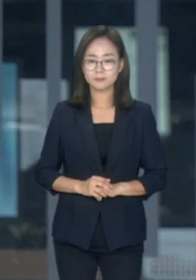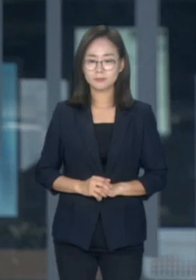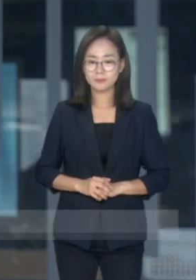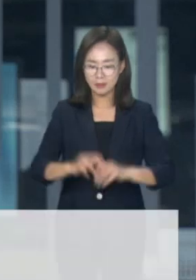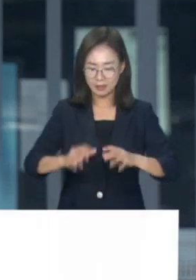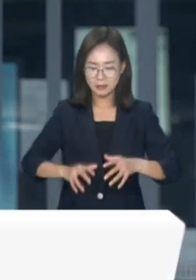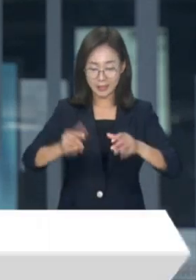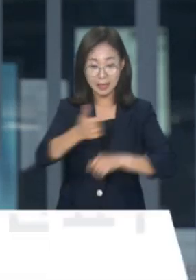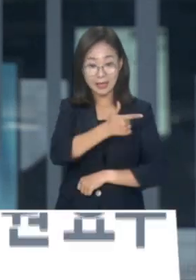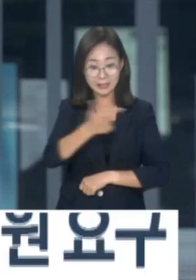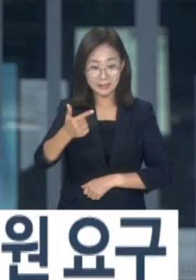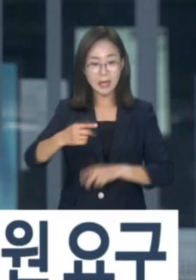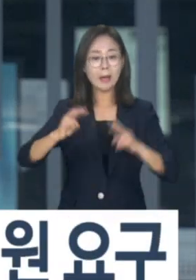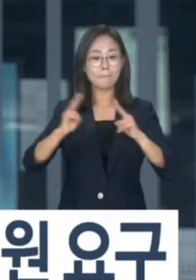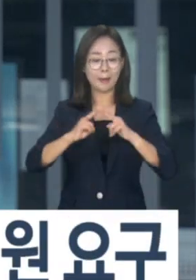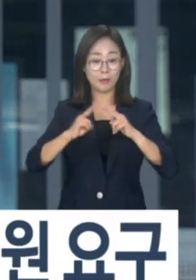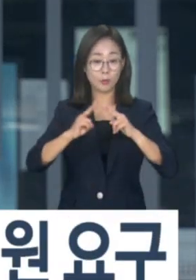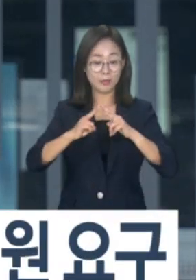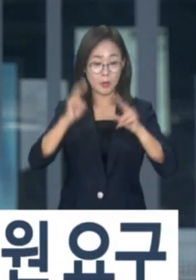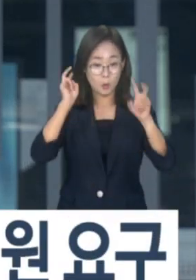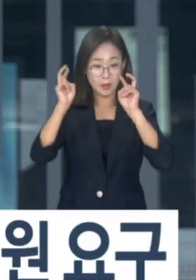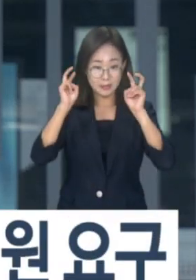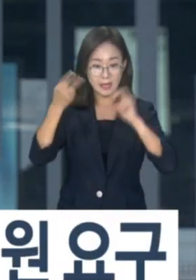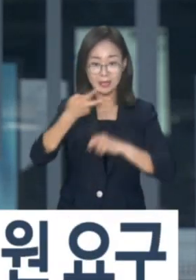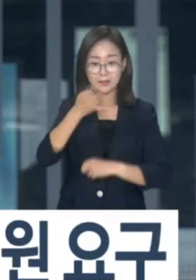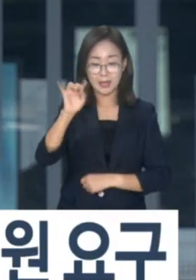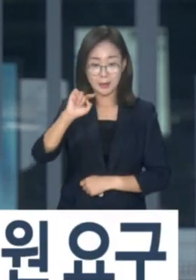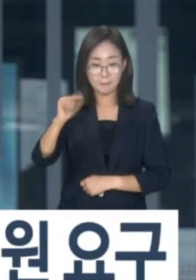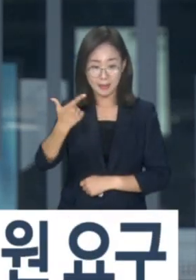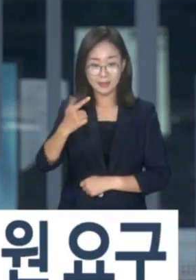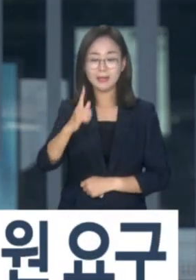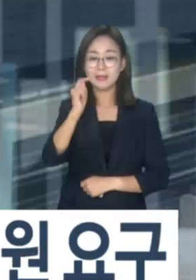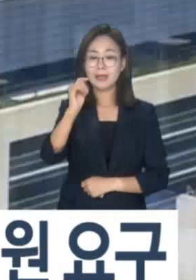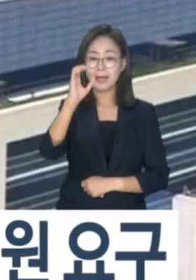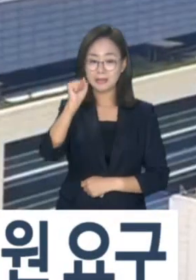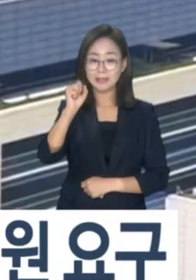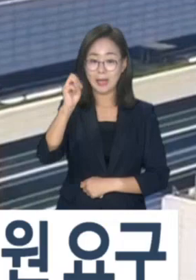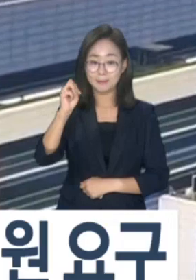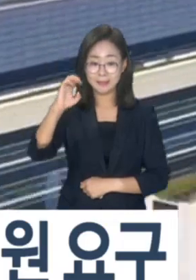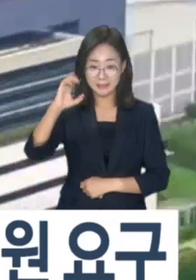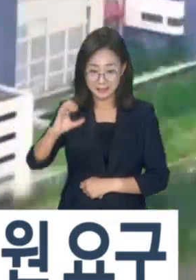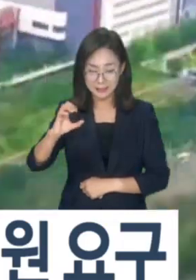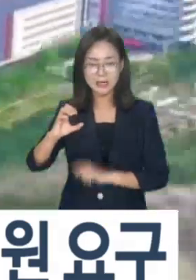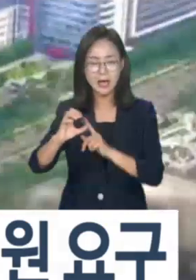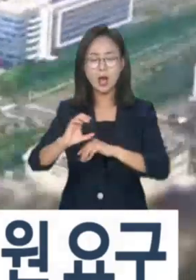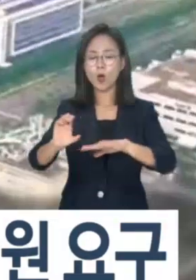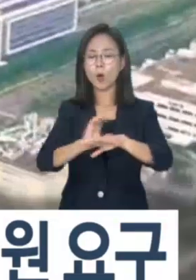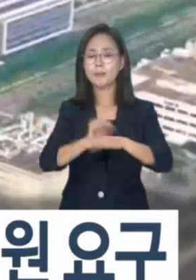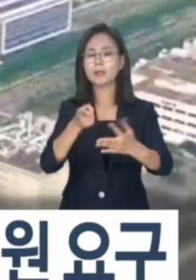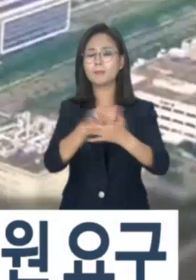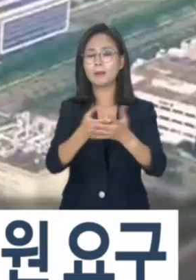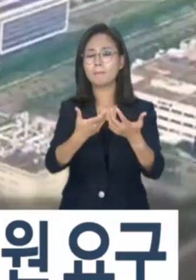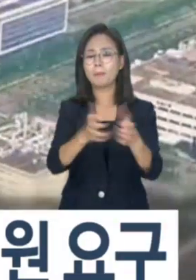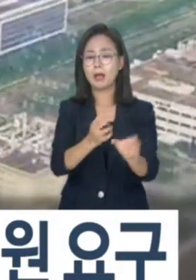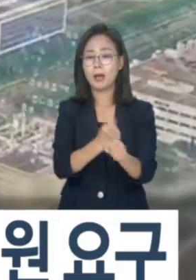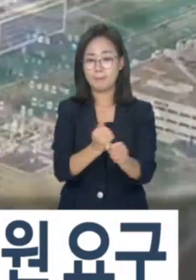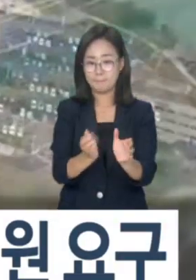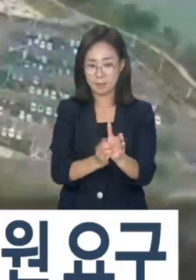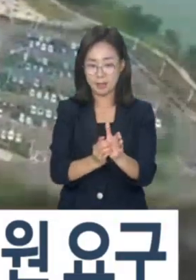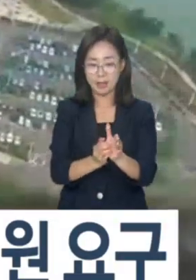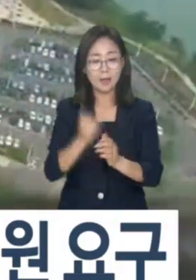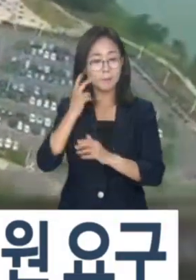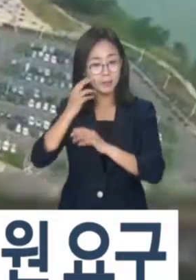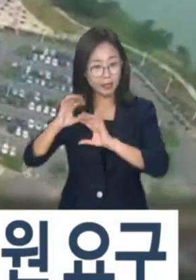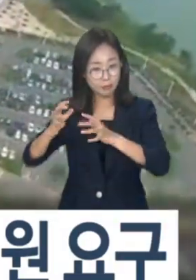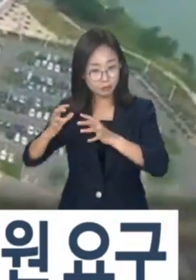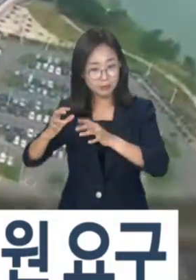세계 최대 반도체 파운드리 기업인 대만 tsmc의 협력사가 랜섬웨어 공격을 당한 것으로 전해졌습니다 미국